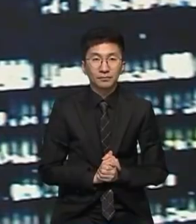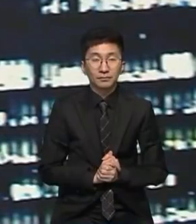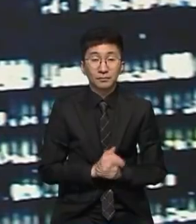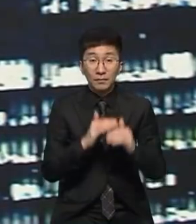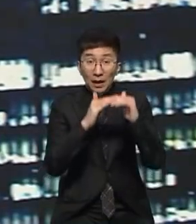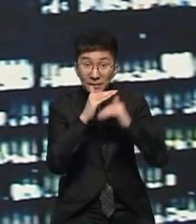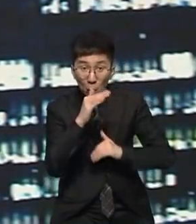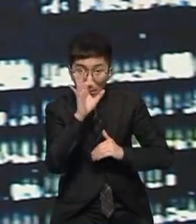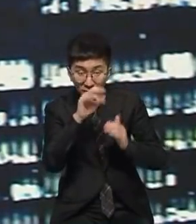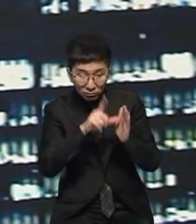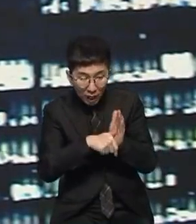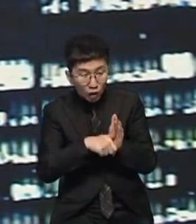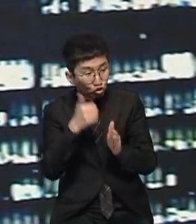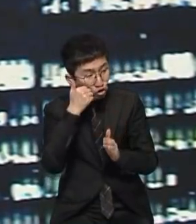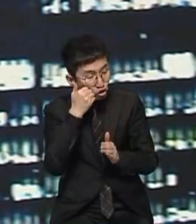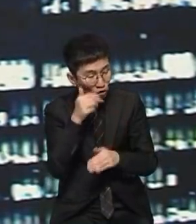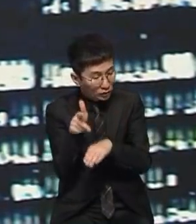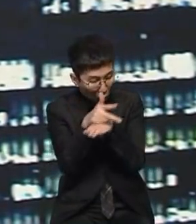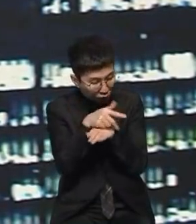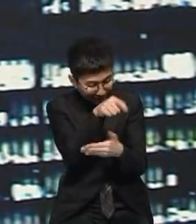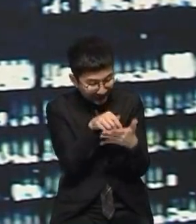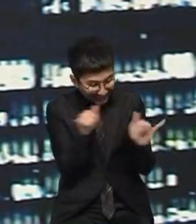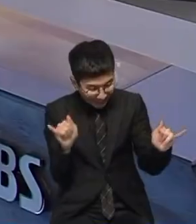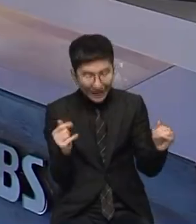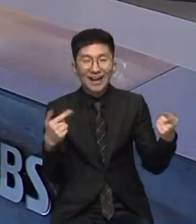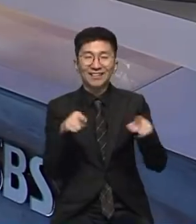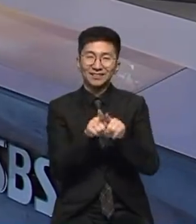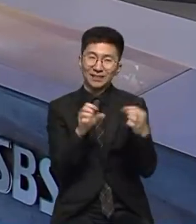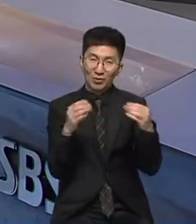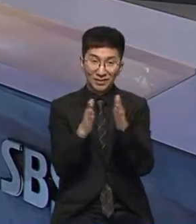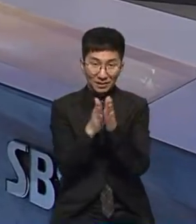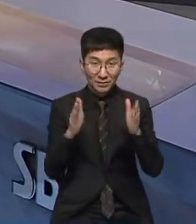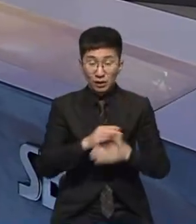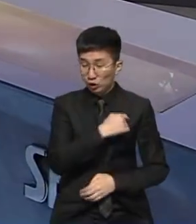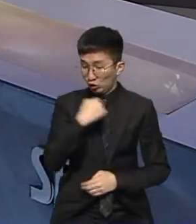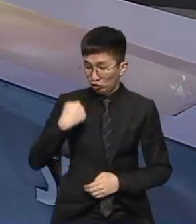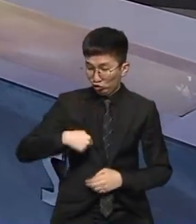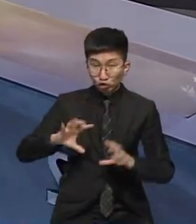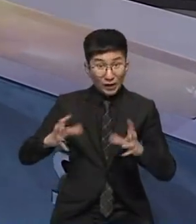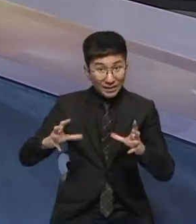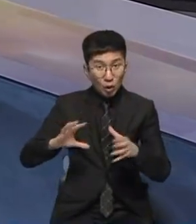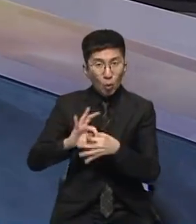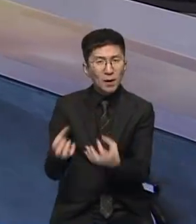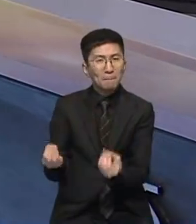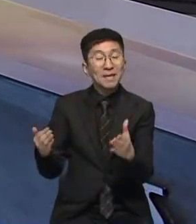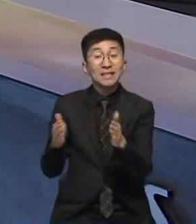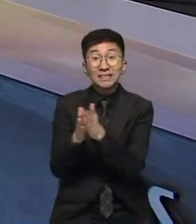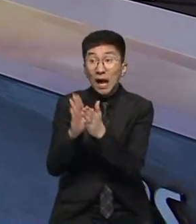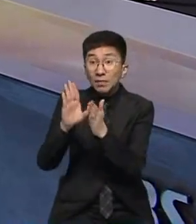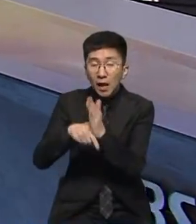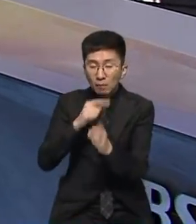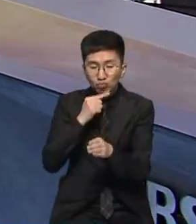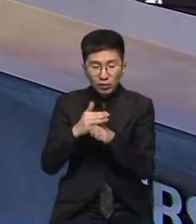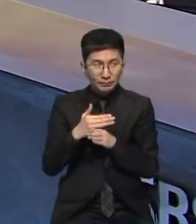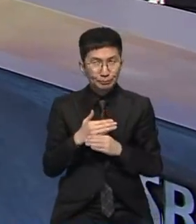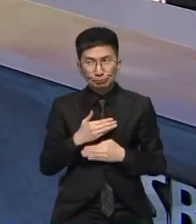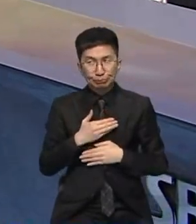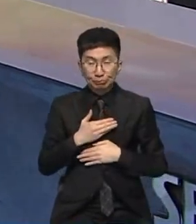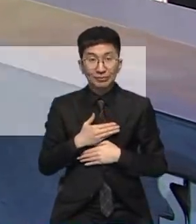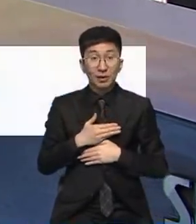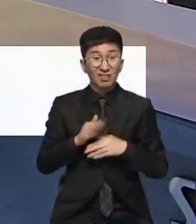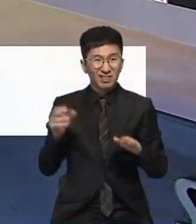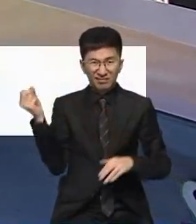내내용 통일외교팀 김하영 기자와 더 짚어보겠습니다. 중국에서 베이징 올림픽 시작하고 북한이 한동안 잠잠했었는데 다시